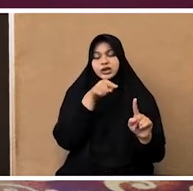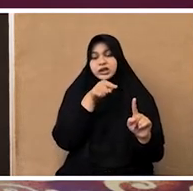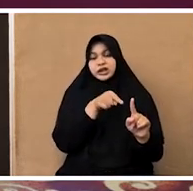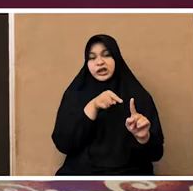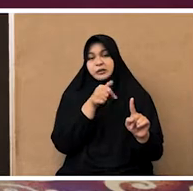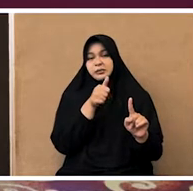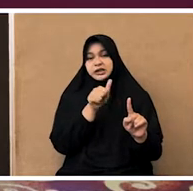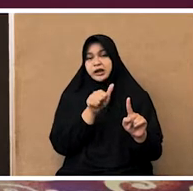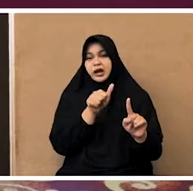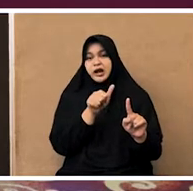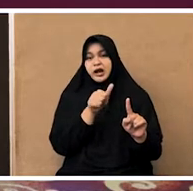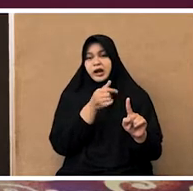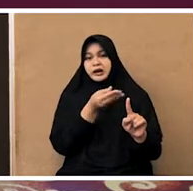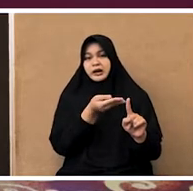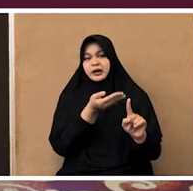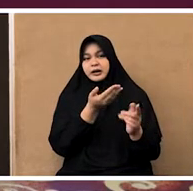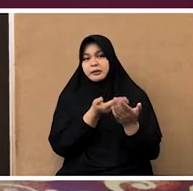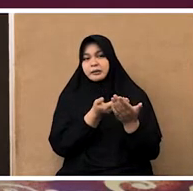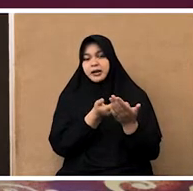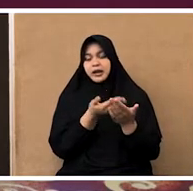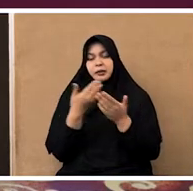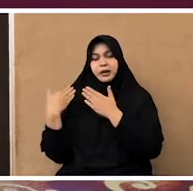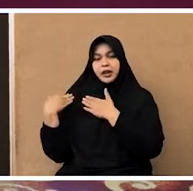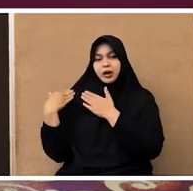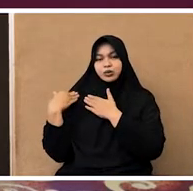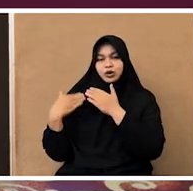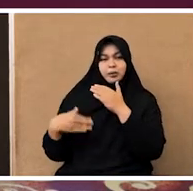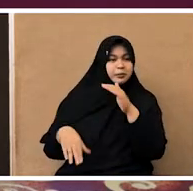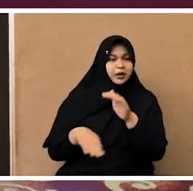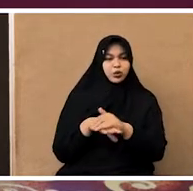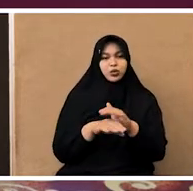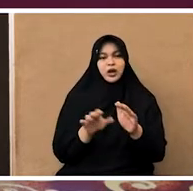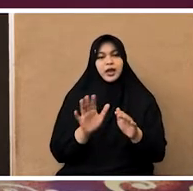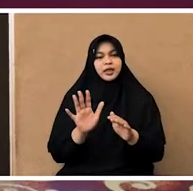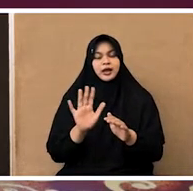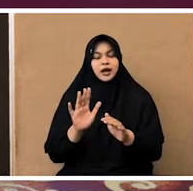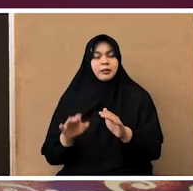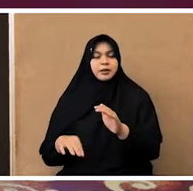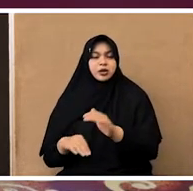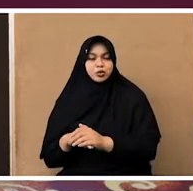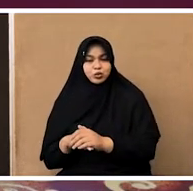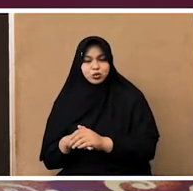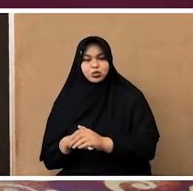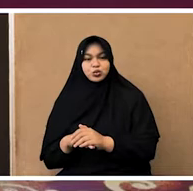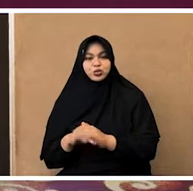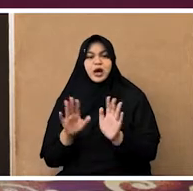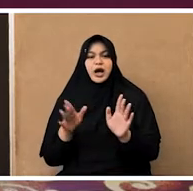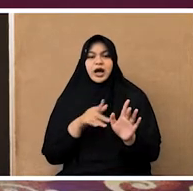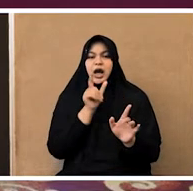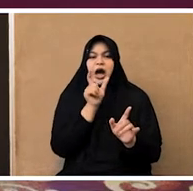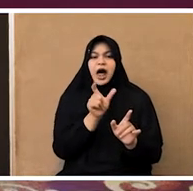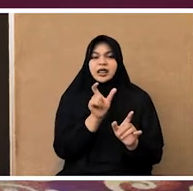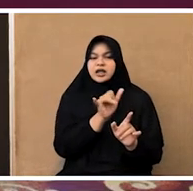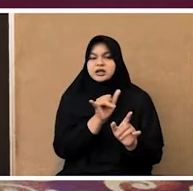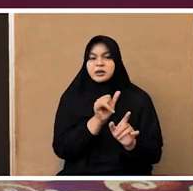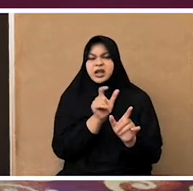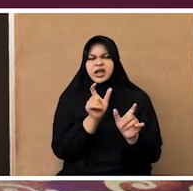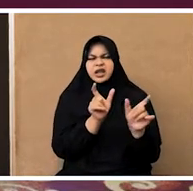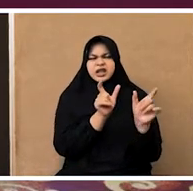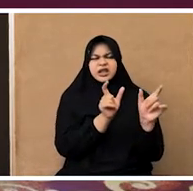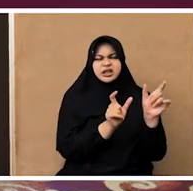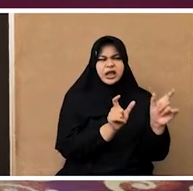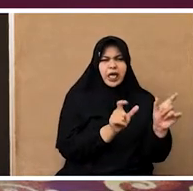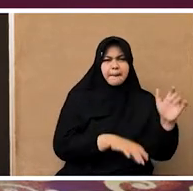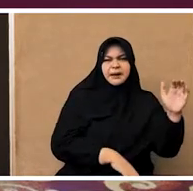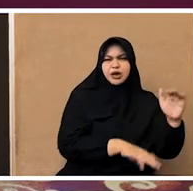bisa dimintakan pertanggungjawaban secara penuh dan tidak penuh ada-ada ada diksi seperti itu istilah penuh dan